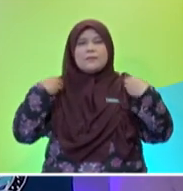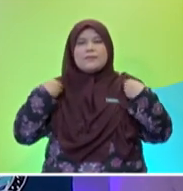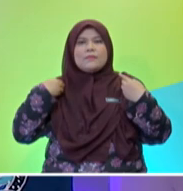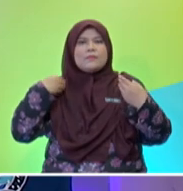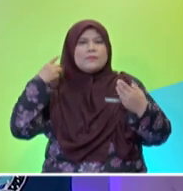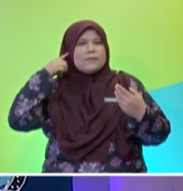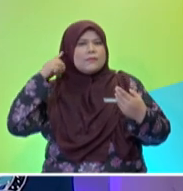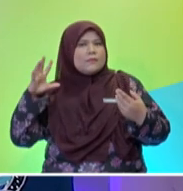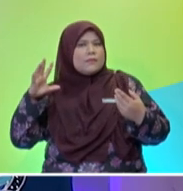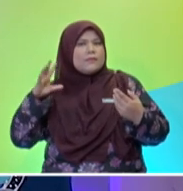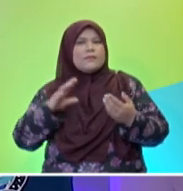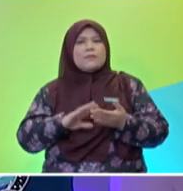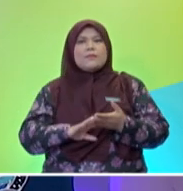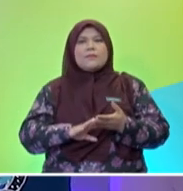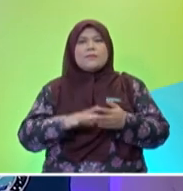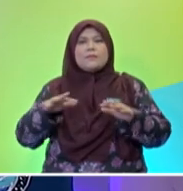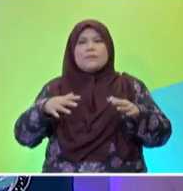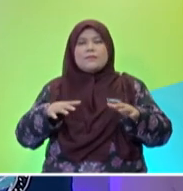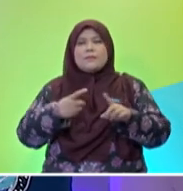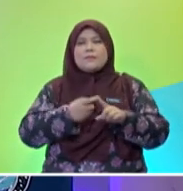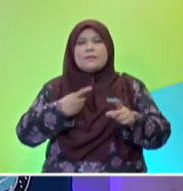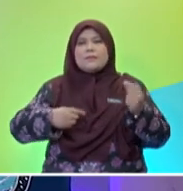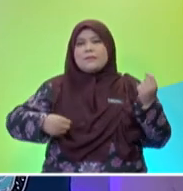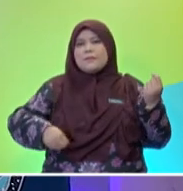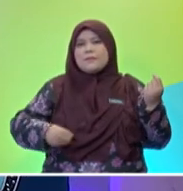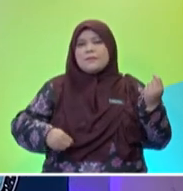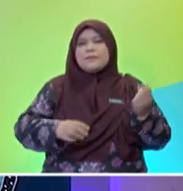daripada petikan kita tadi